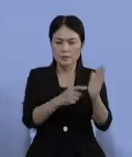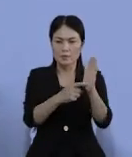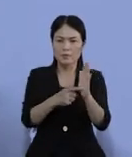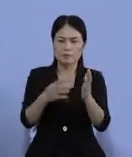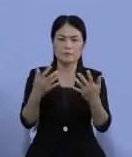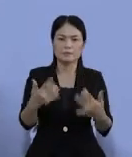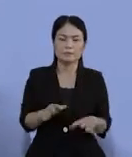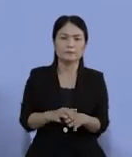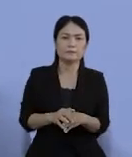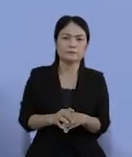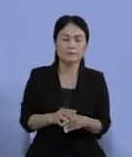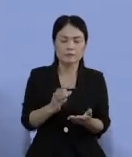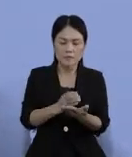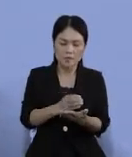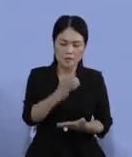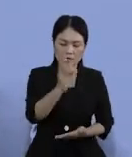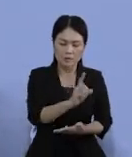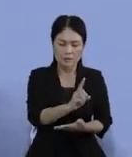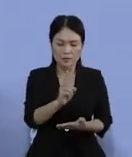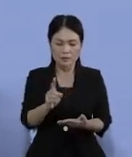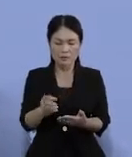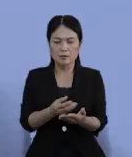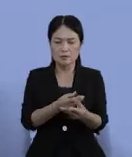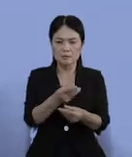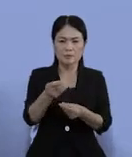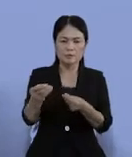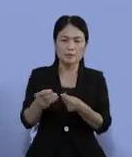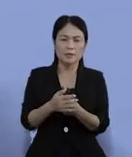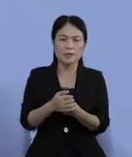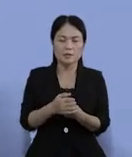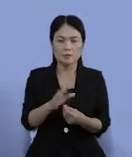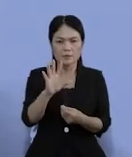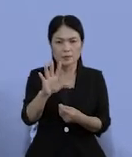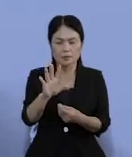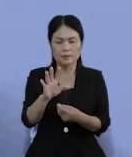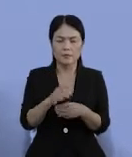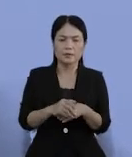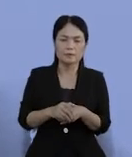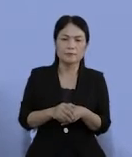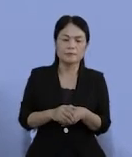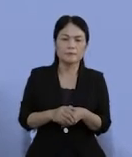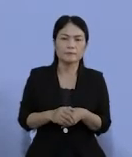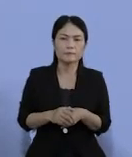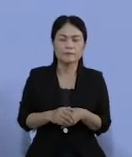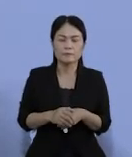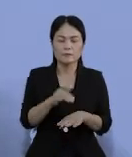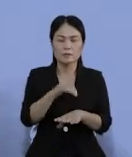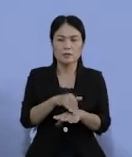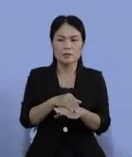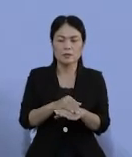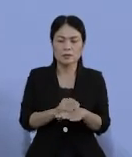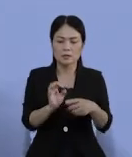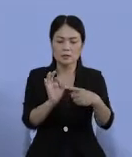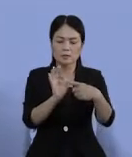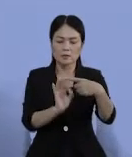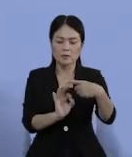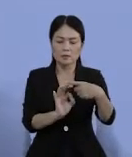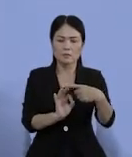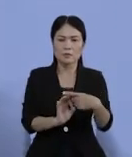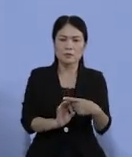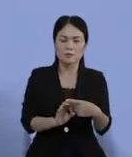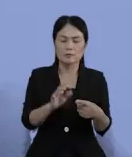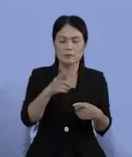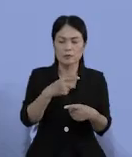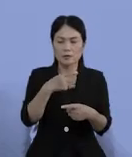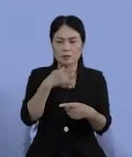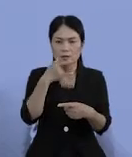dưỡng hai tháng cầm bông đi mùi này mùi ní bàn chạy chân chia pram chẩm này. À, sẵn từ lưu phía bánh nây bòm